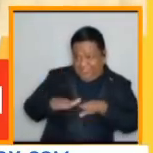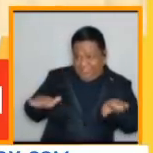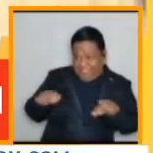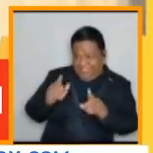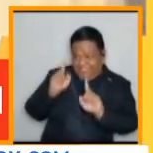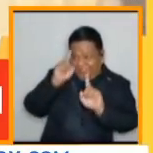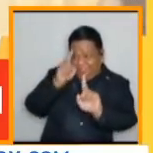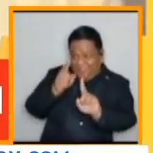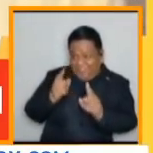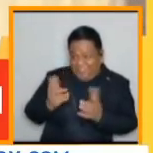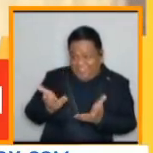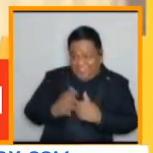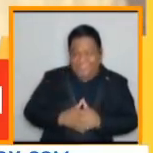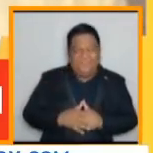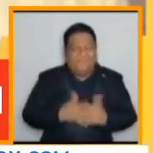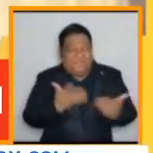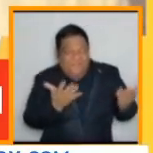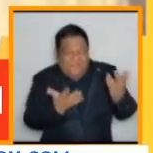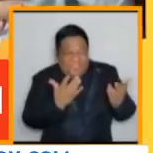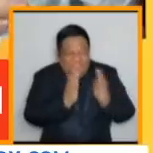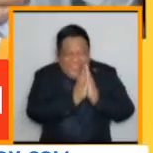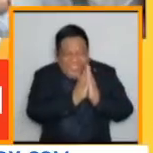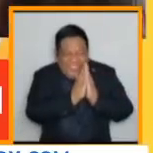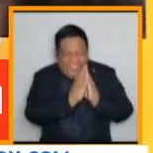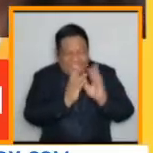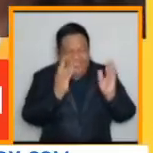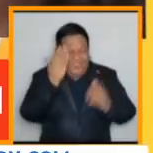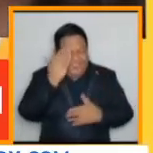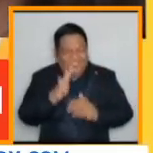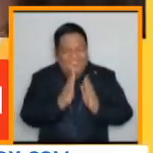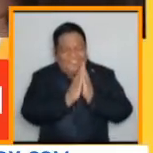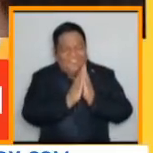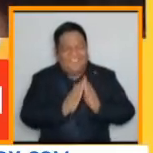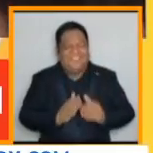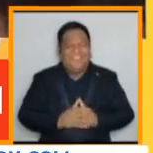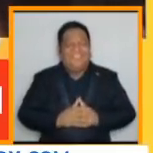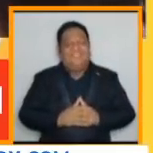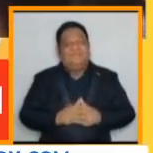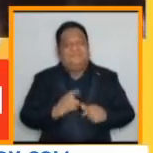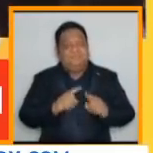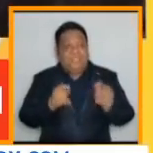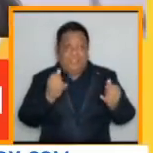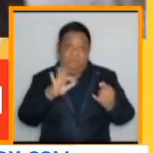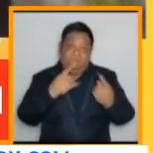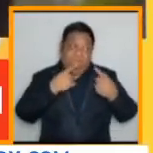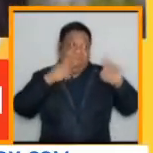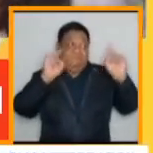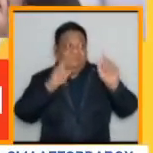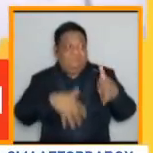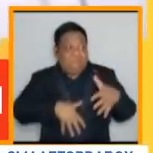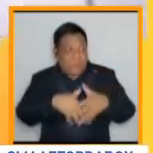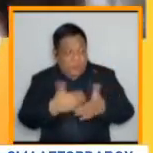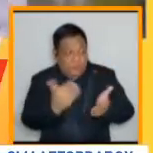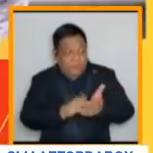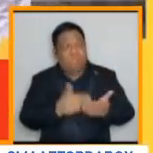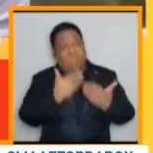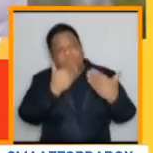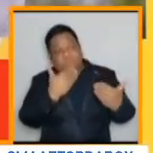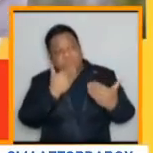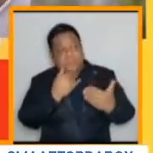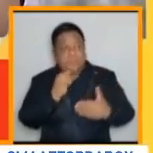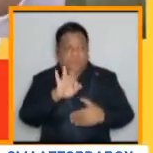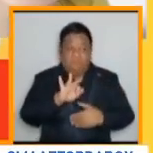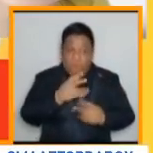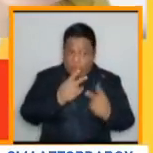Malay mo, praying ako dyan, Tito Lar. Kung bigyan uli, edi thank you at binigyan uli ng pagkakataon. Pero kung dalawa lang talaga,